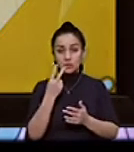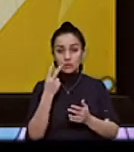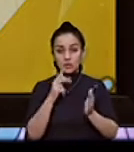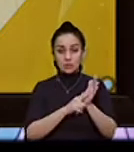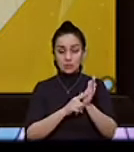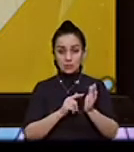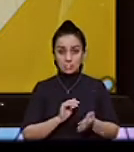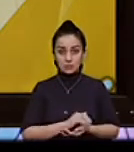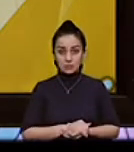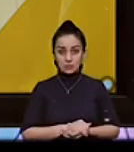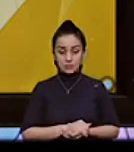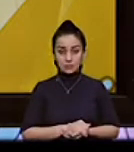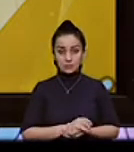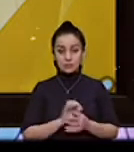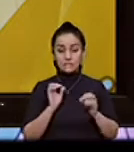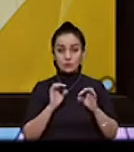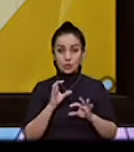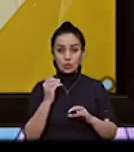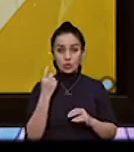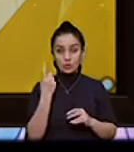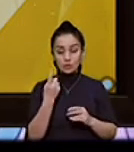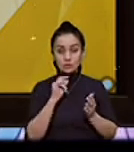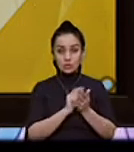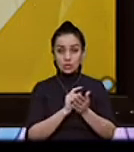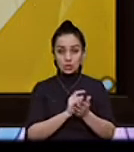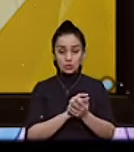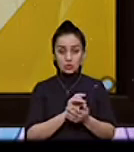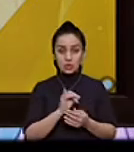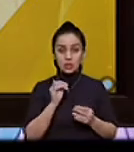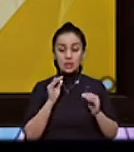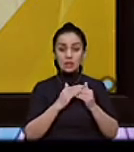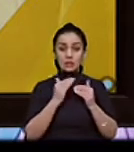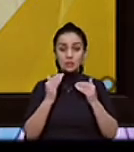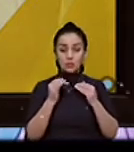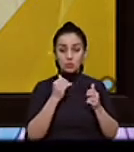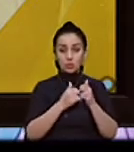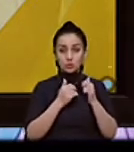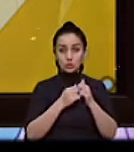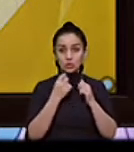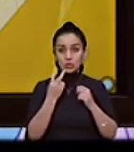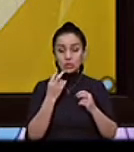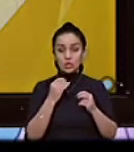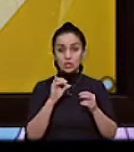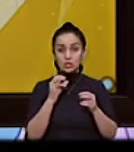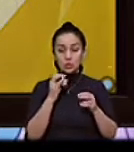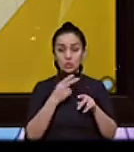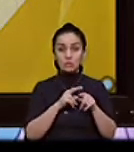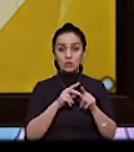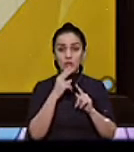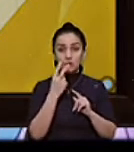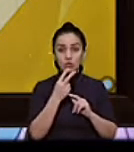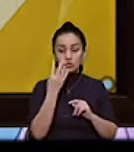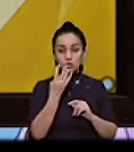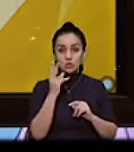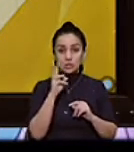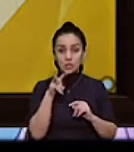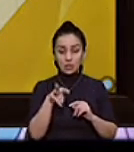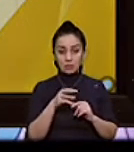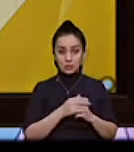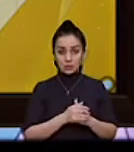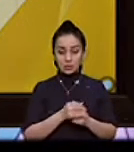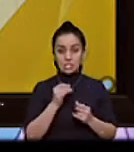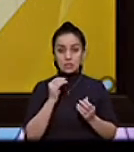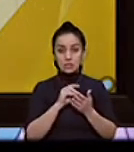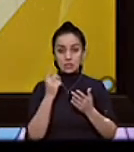получили 27. Решим еще одну задачу. Расстояние между двумя селами 24